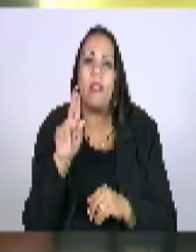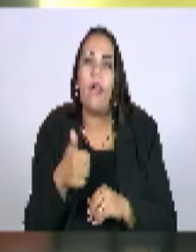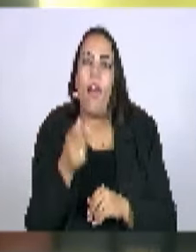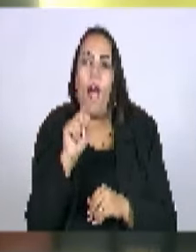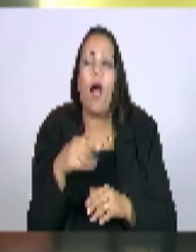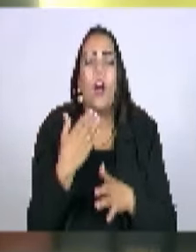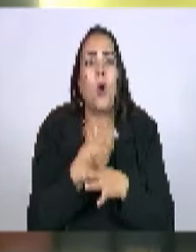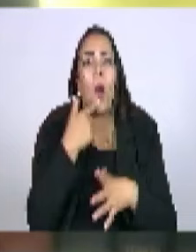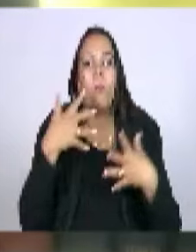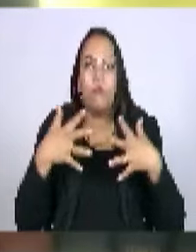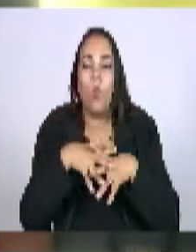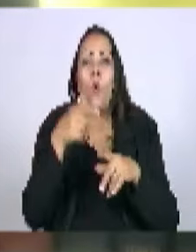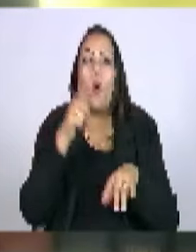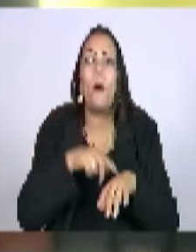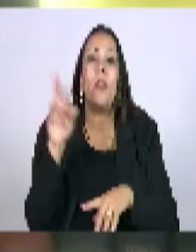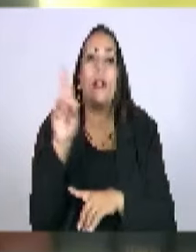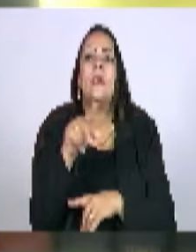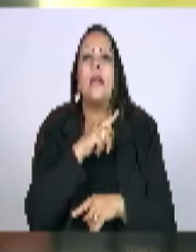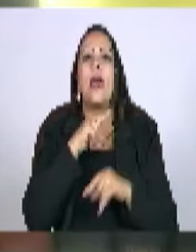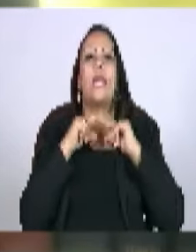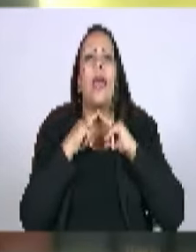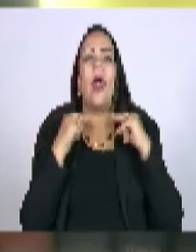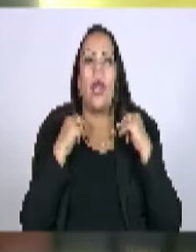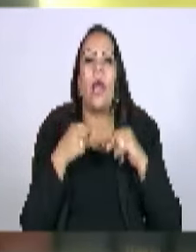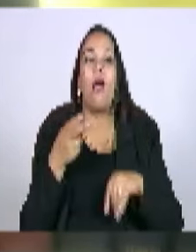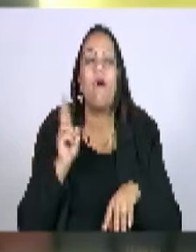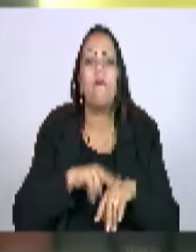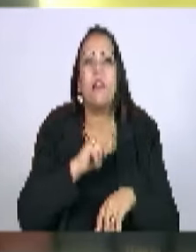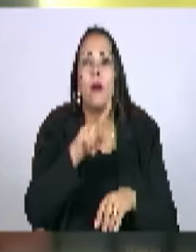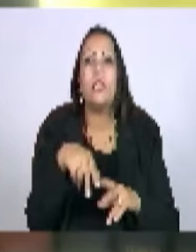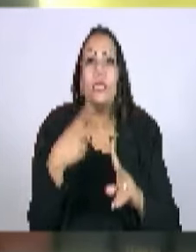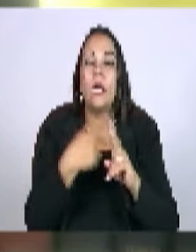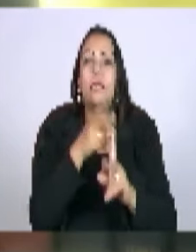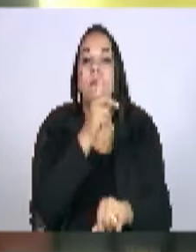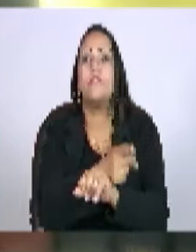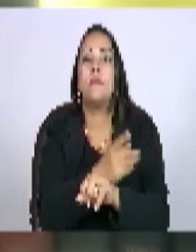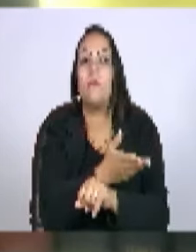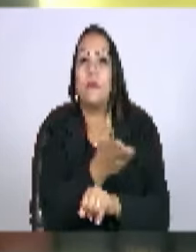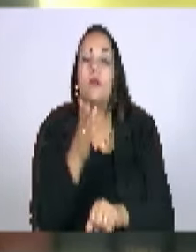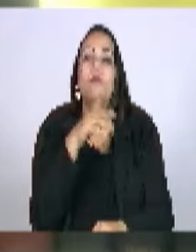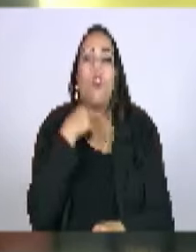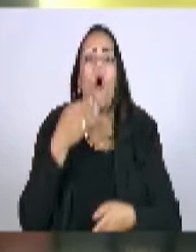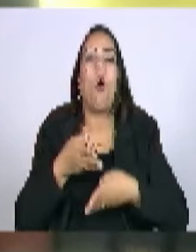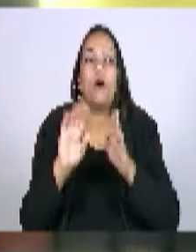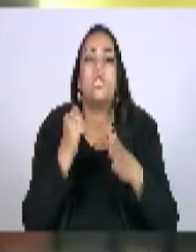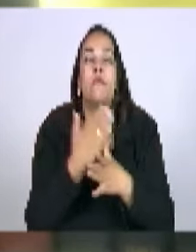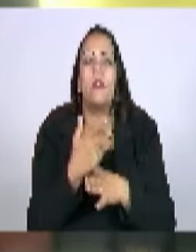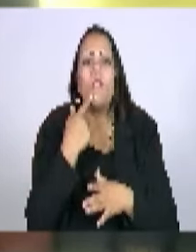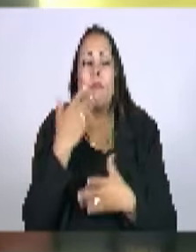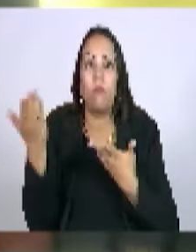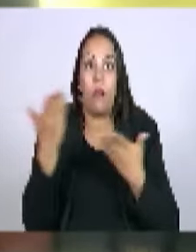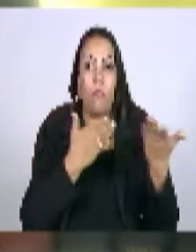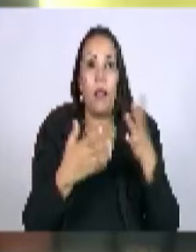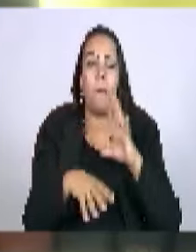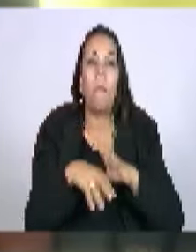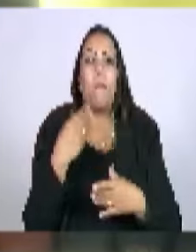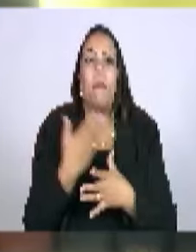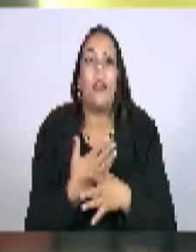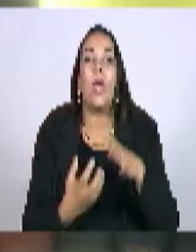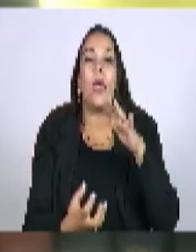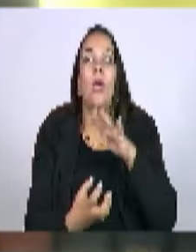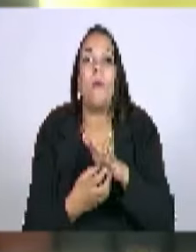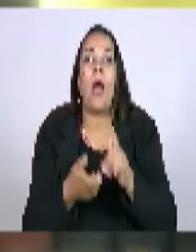ا الكنيسه الانجليكانيه وكان في عدد من الاساتذه المتخصصين جم من جامعه كمبريدج